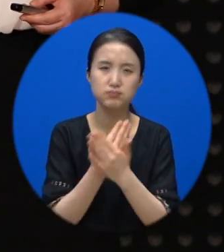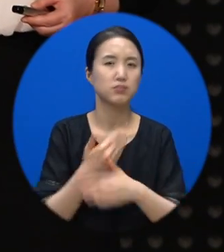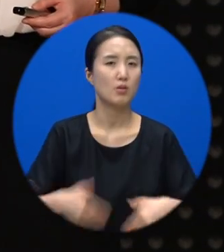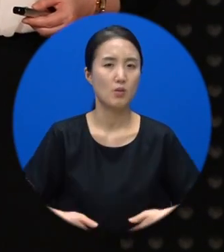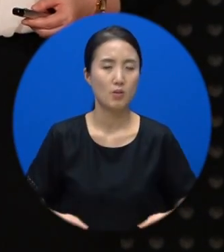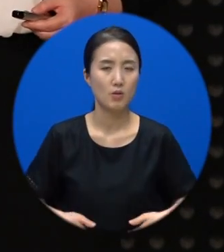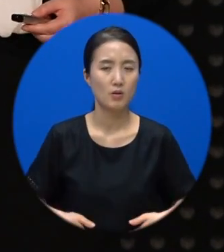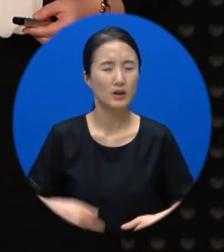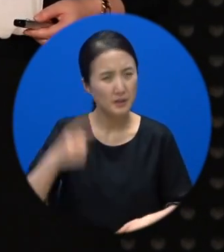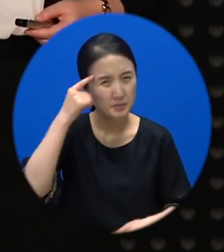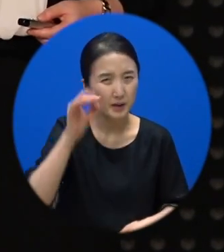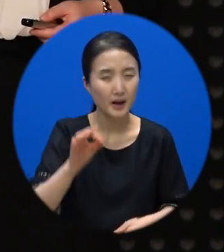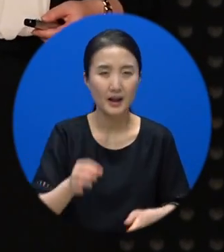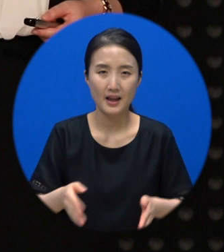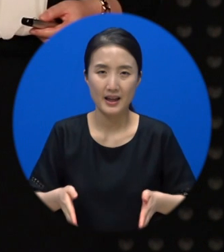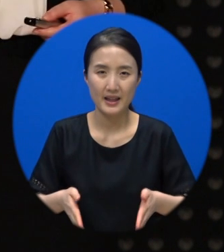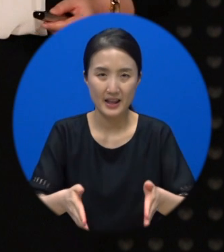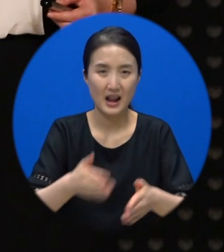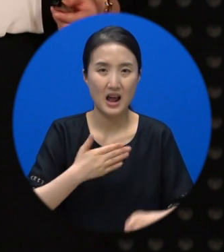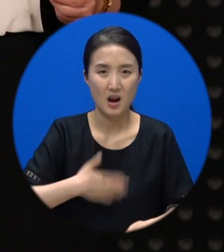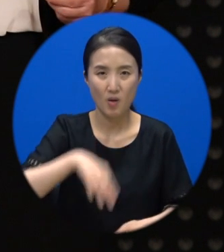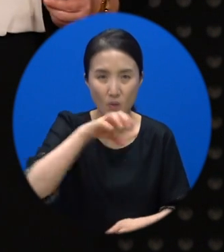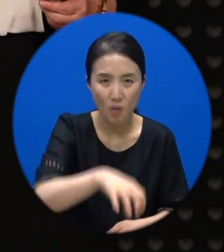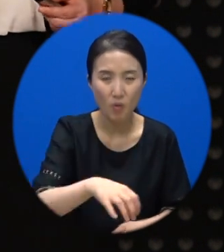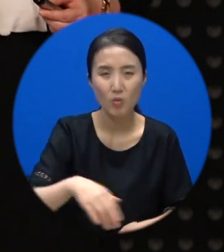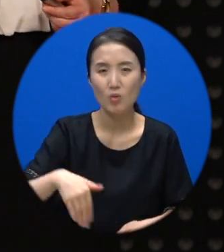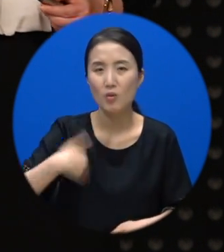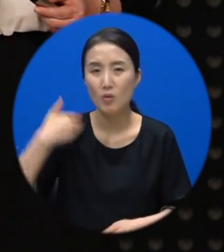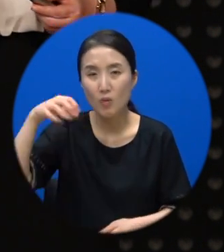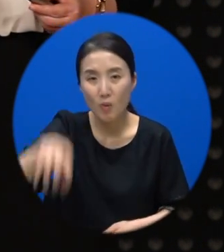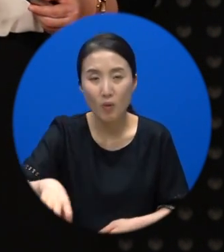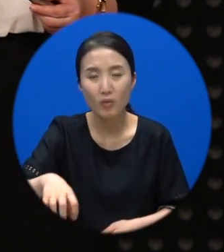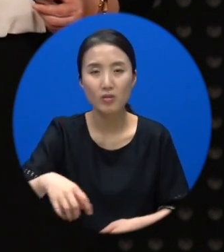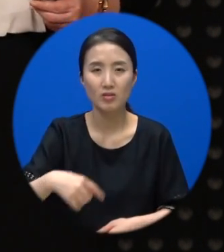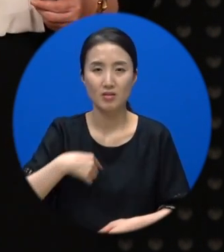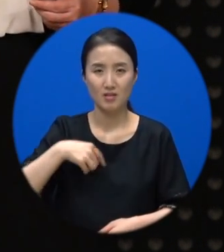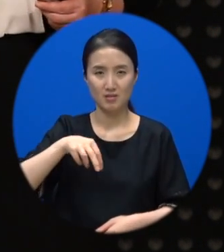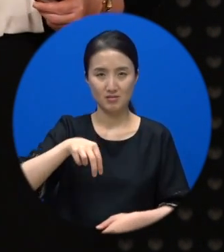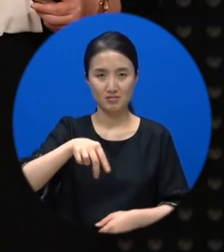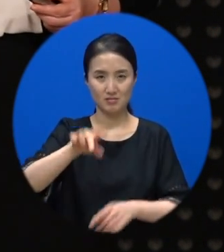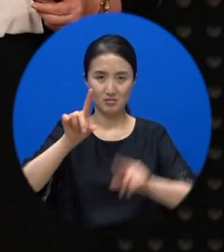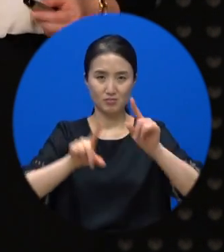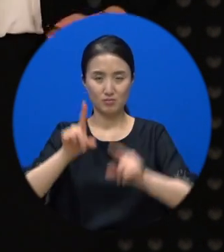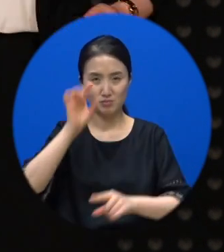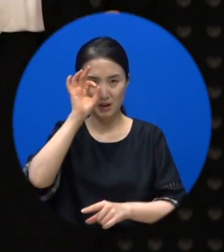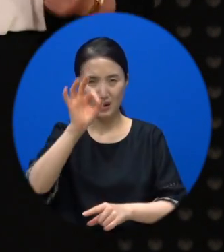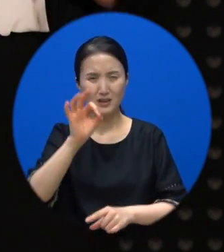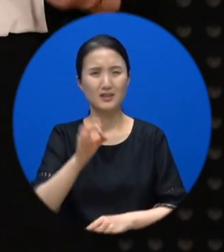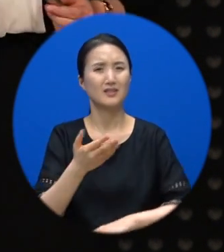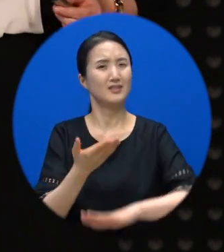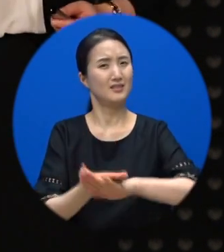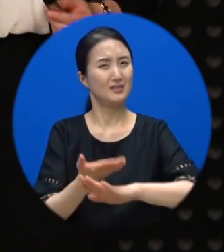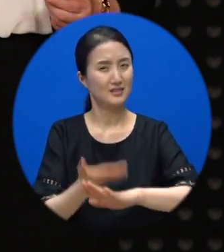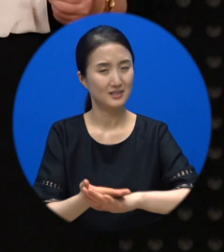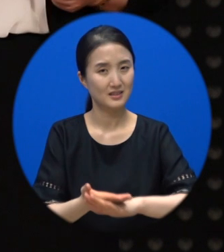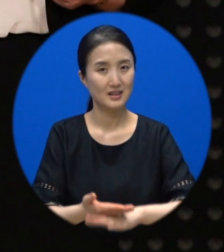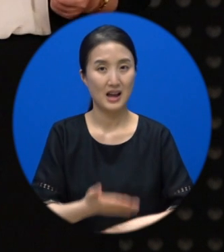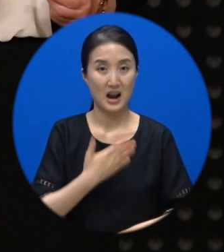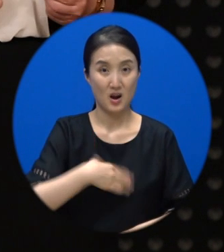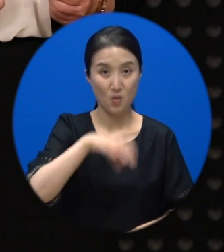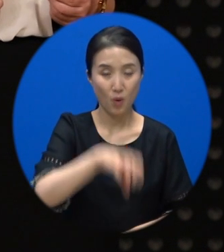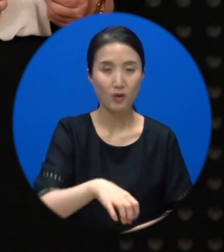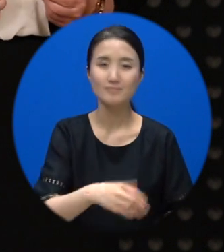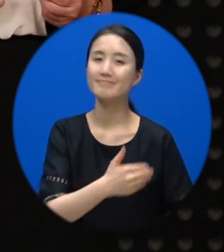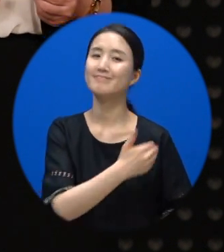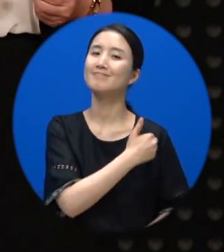길을 걸을 때, 그리고 모르는 길을 걸을 때하고 벌써 걸음걸이부터가 달라요, 우리는. 네. 아는 길을 걸을 때는 당당하게 이렇게 걷는데,